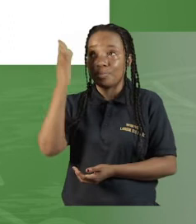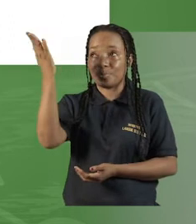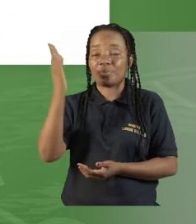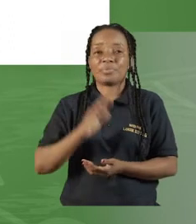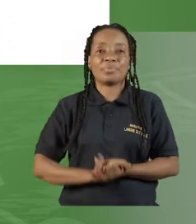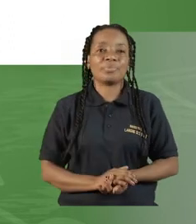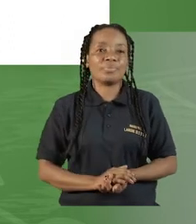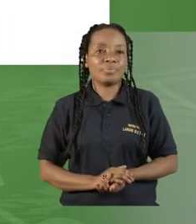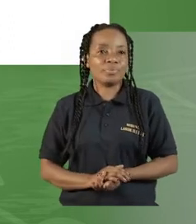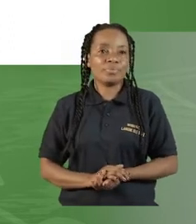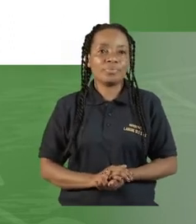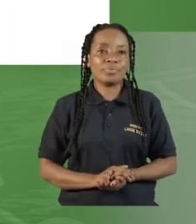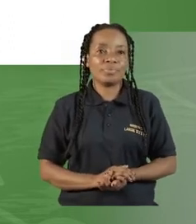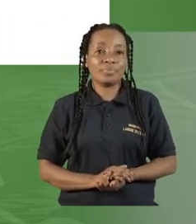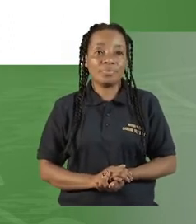De même,